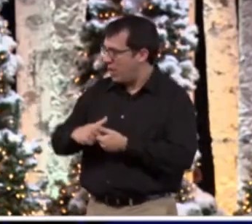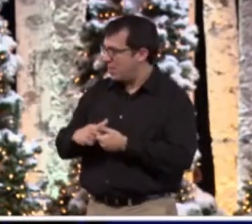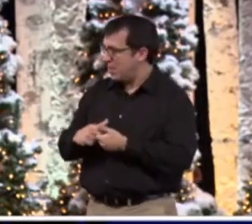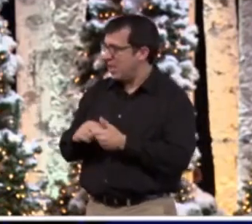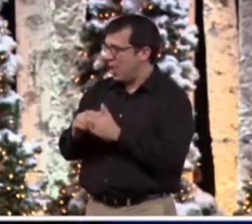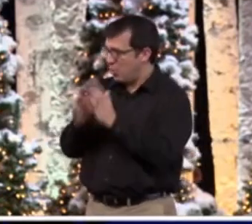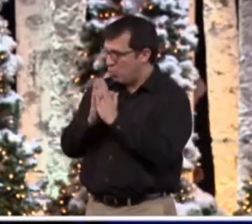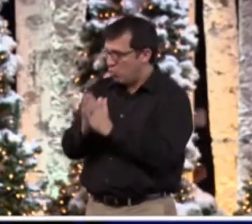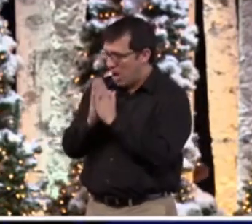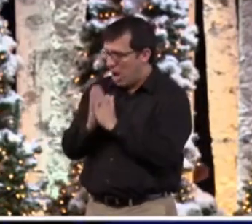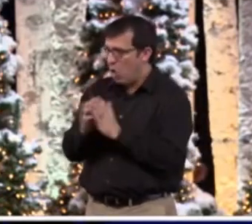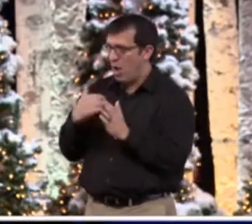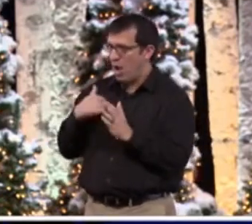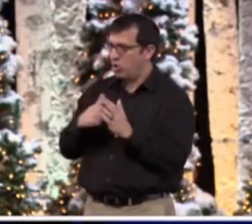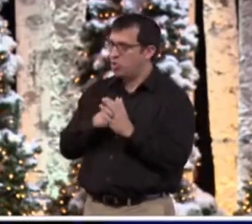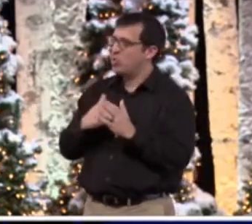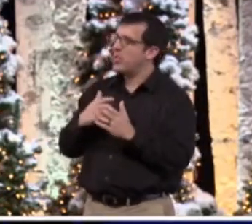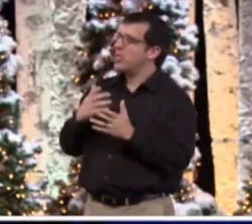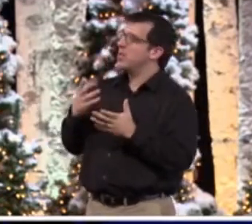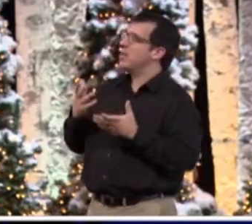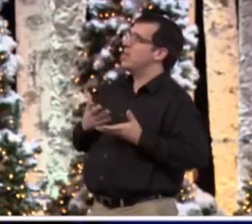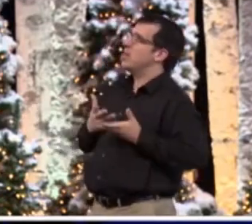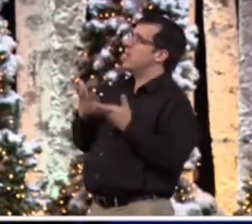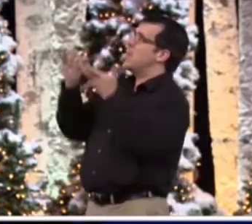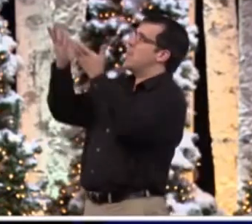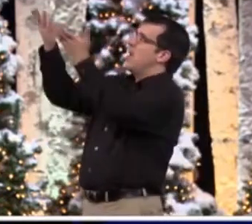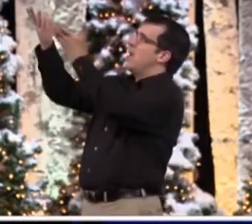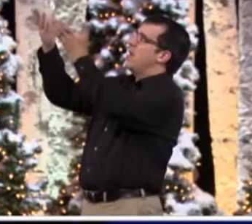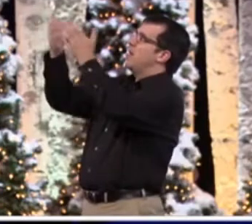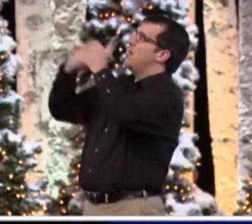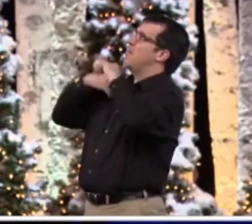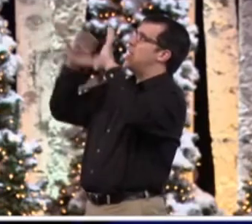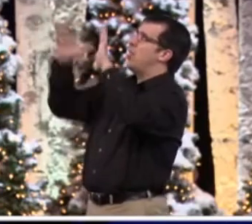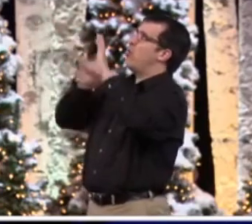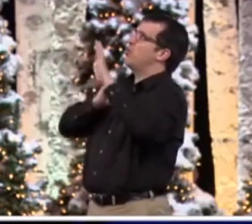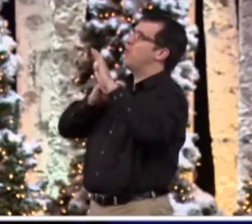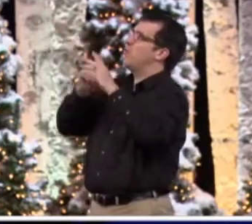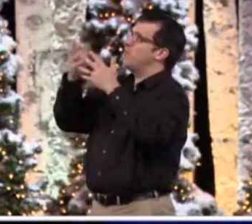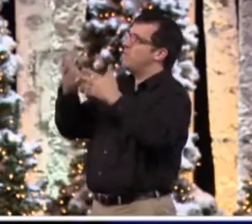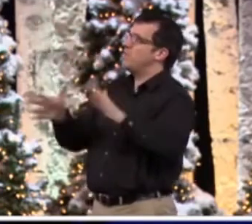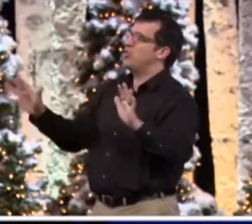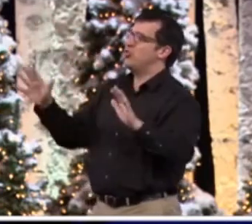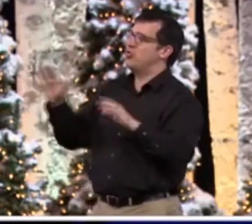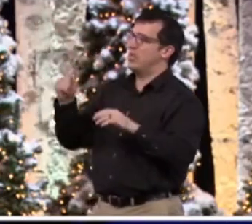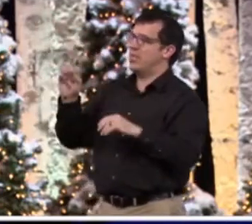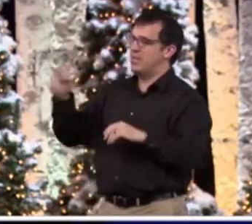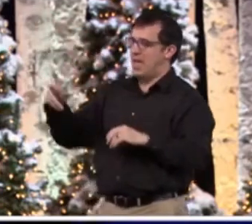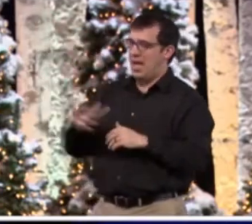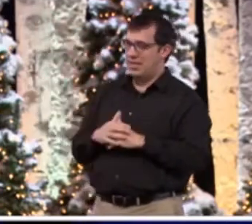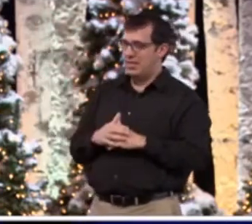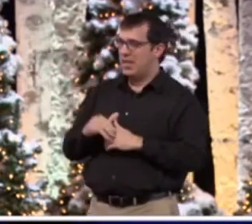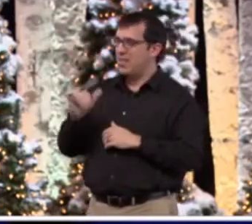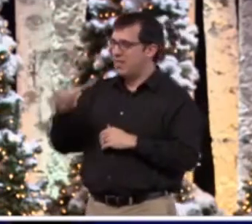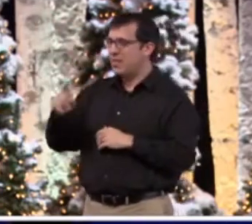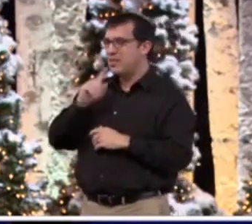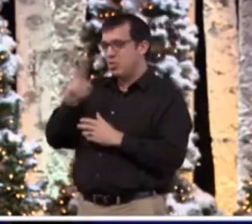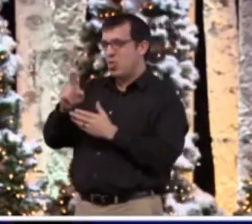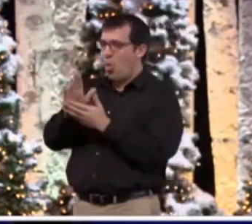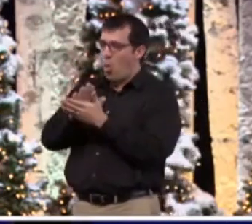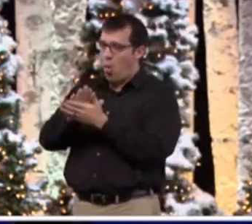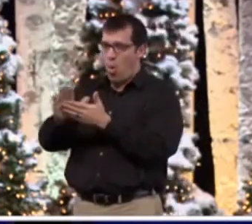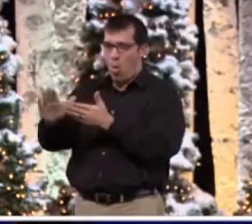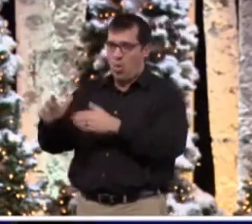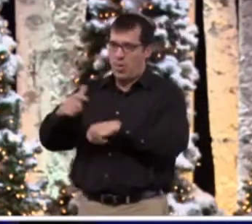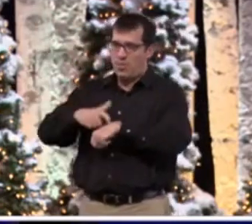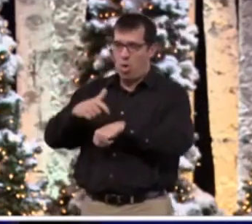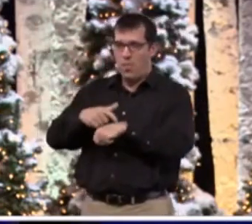पुरा गर्नका लागि आफूलाई फेरि प्रभुमा समर्पण गर्न चाहनुहुन्छ भने आएर मसँग सहभागी हुनुहोस्। परमेश्वर यहाँ हुनुहुन्छ र